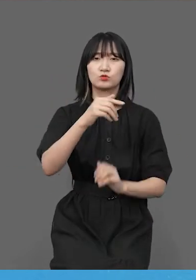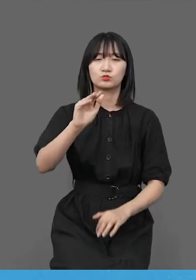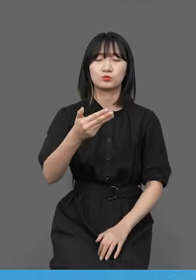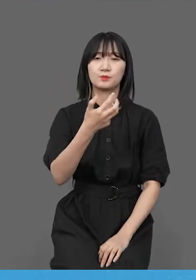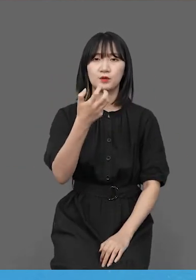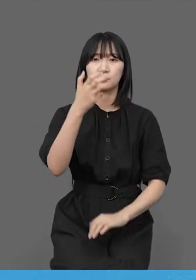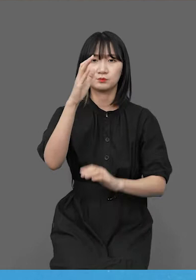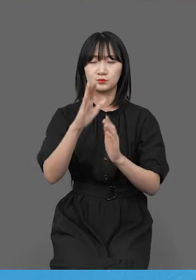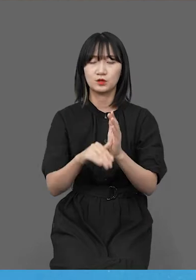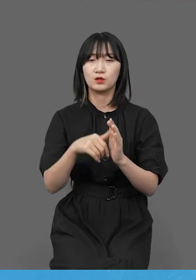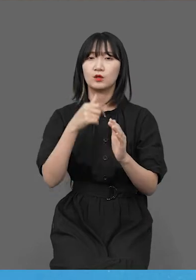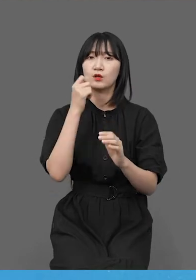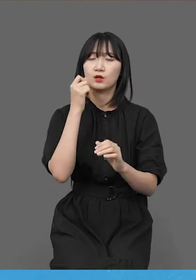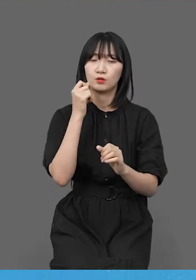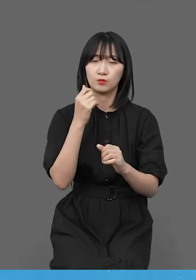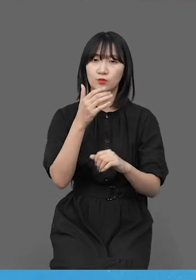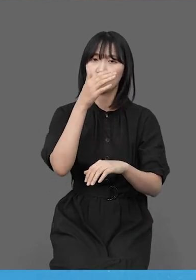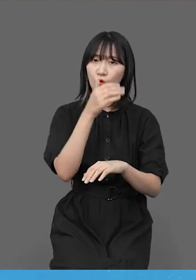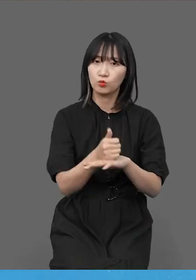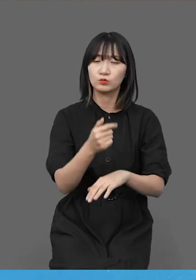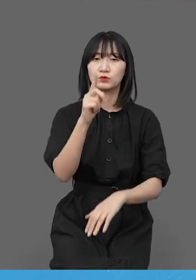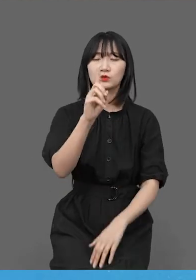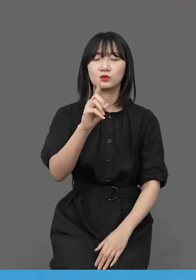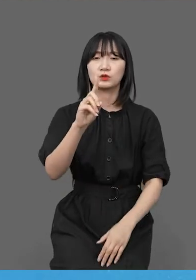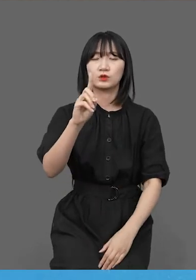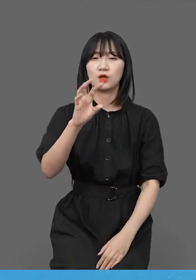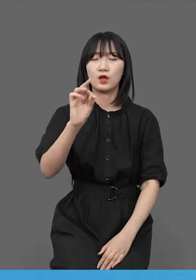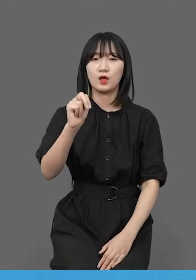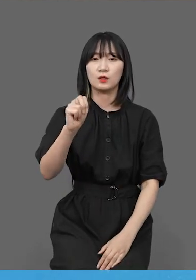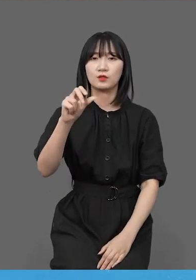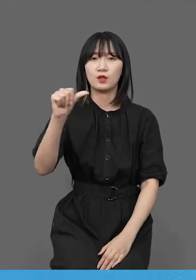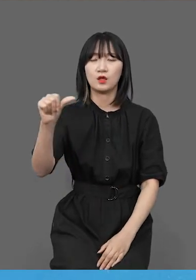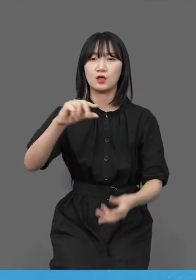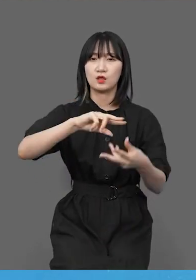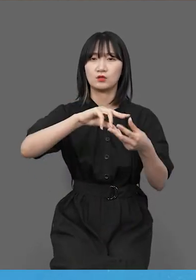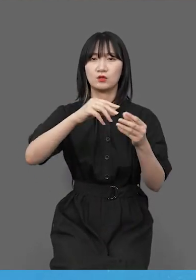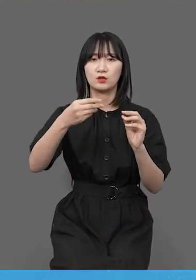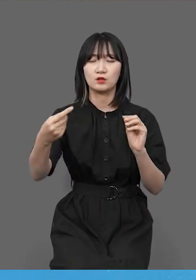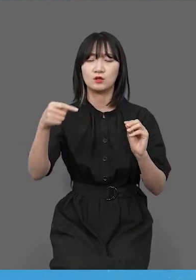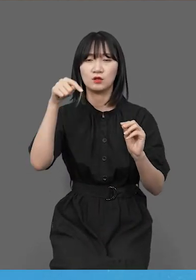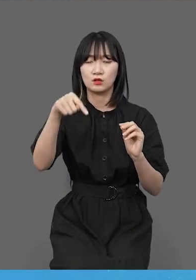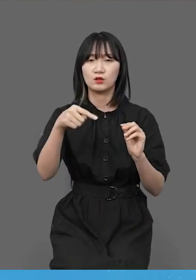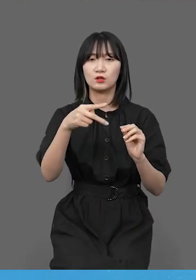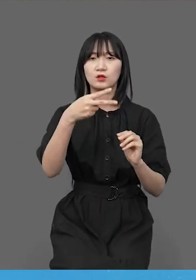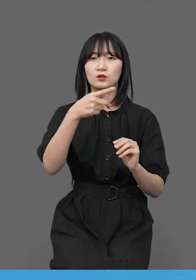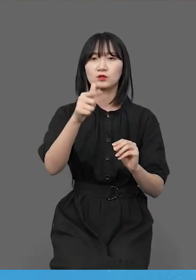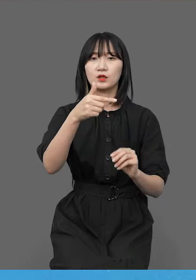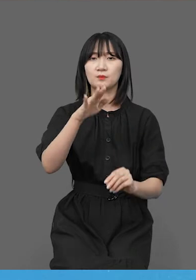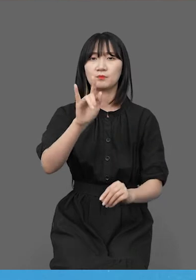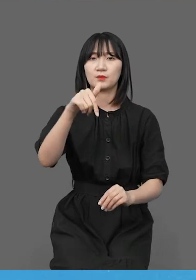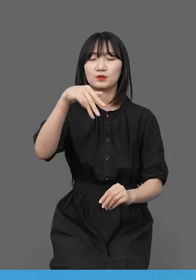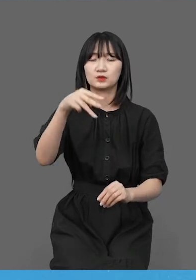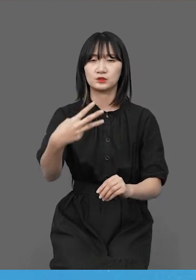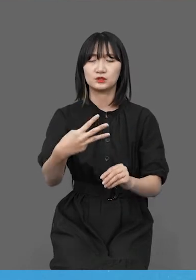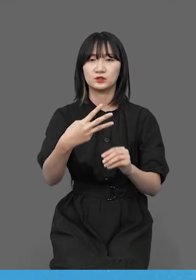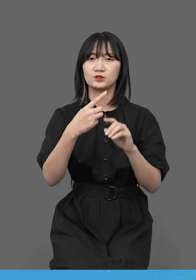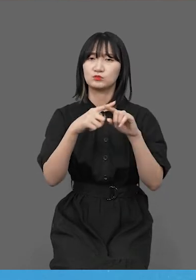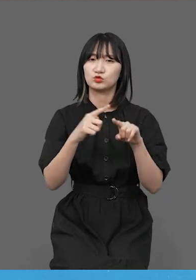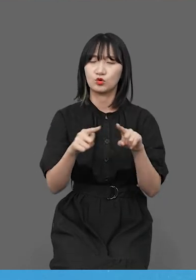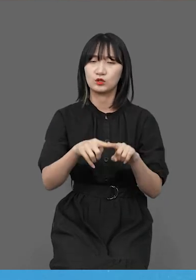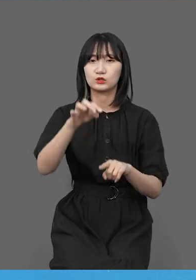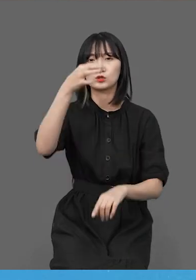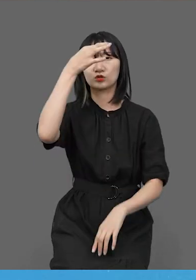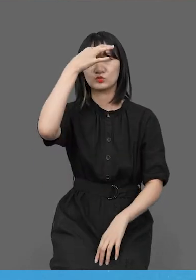1980년대에 드디어 이 DNA 그 염기 서열, 단백질의 아미노산 서열을 분석하는